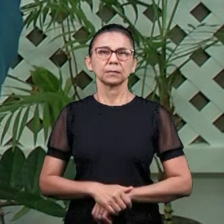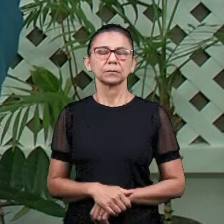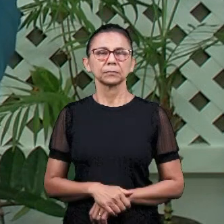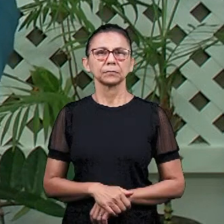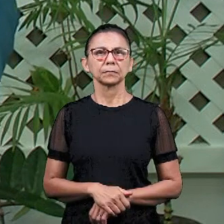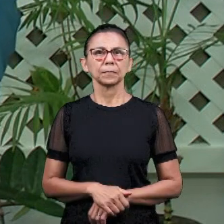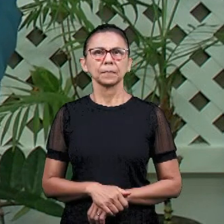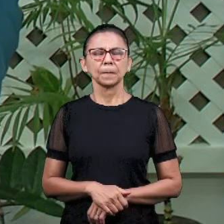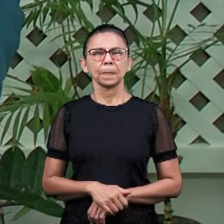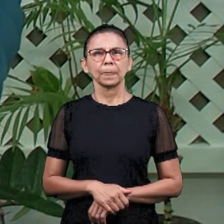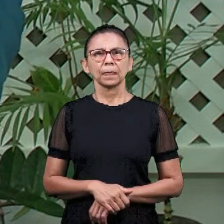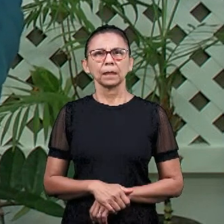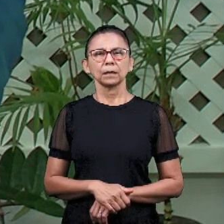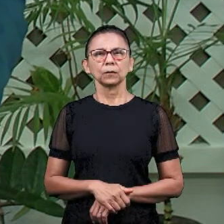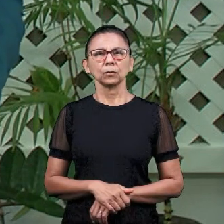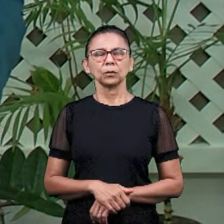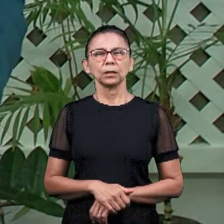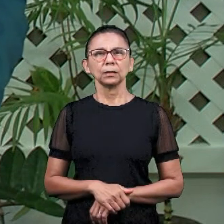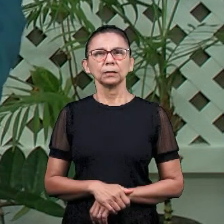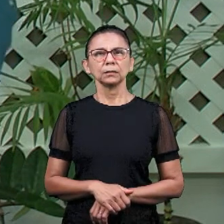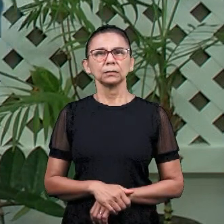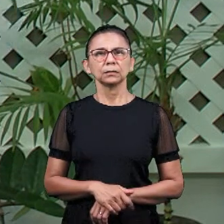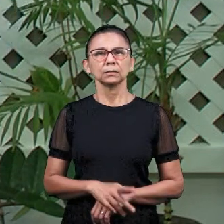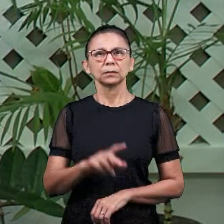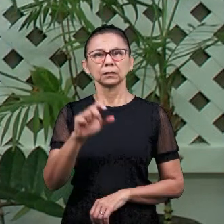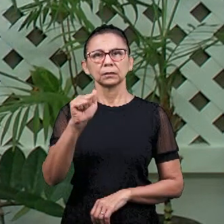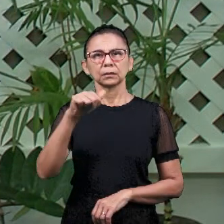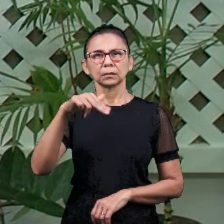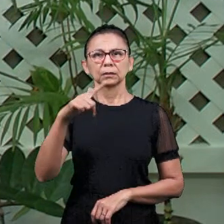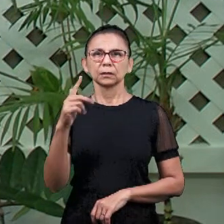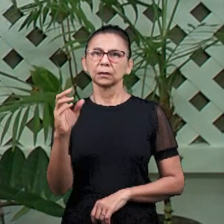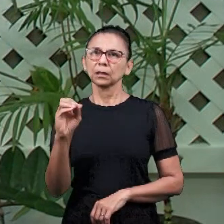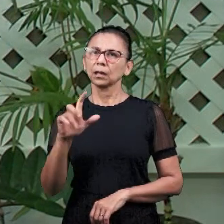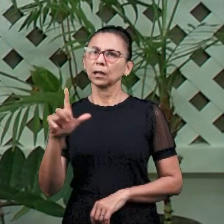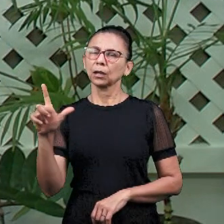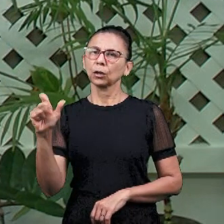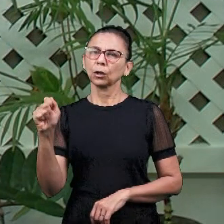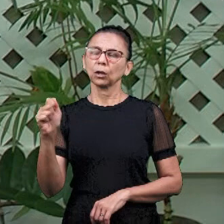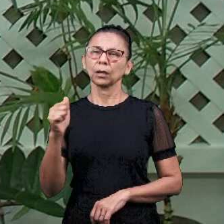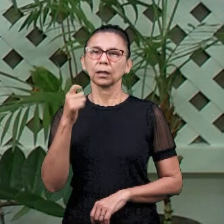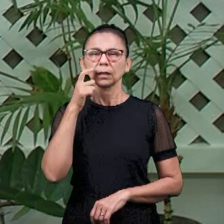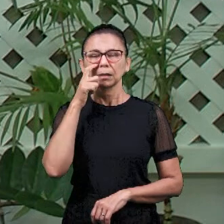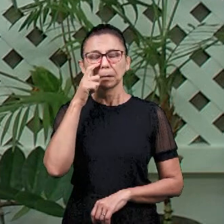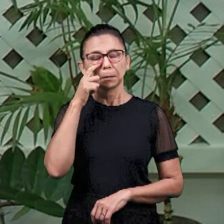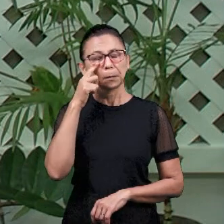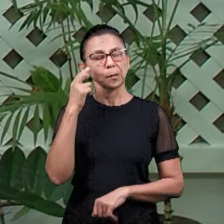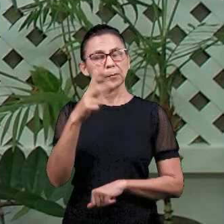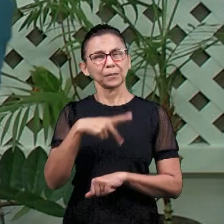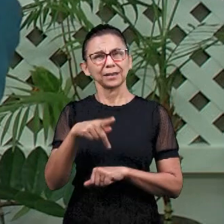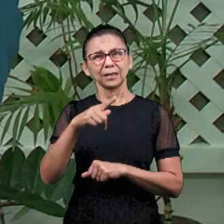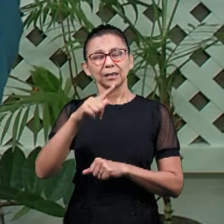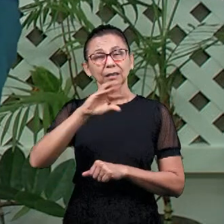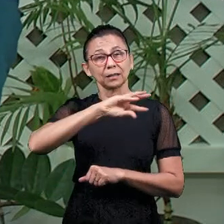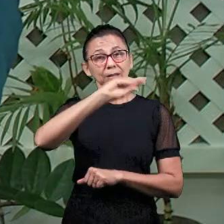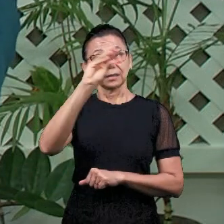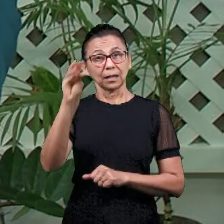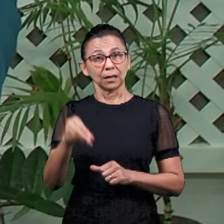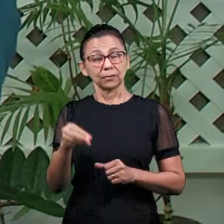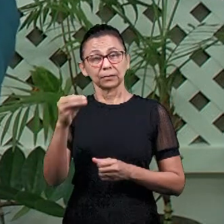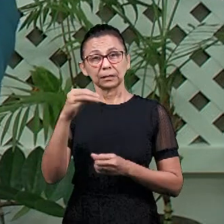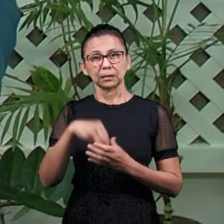José Eduardo, dans la province, au Bango aussi, loin Antônio Muniz et